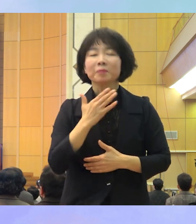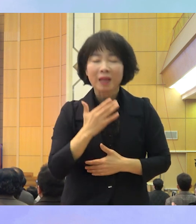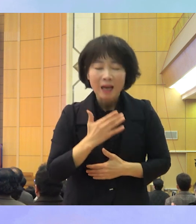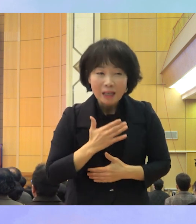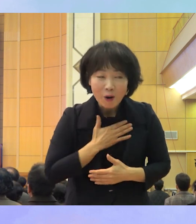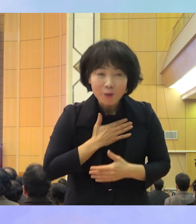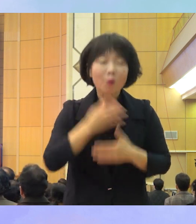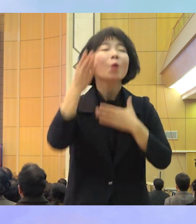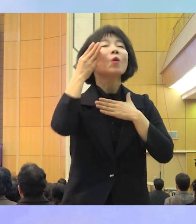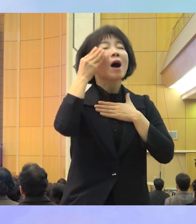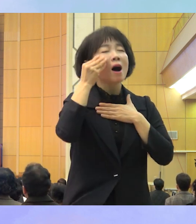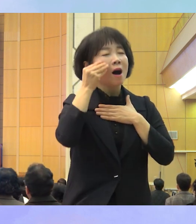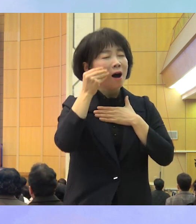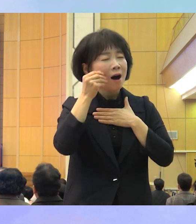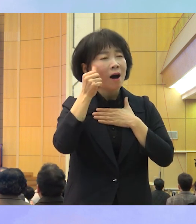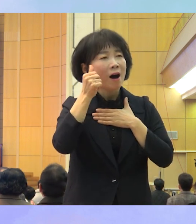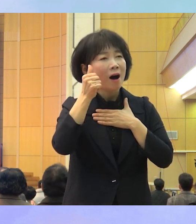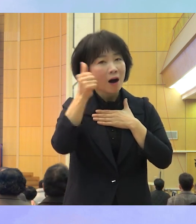주시니